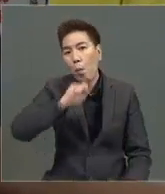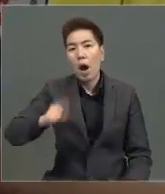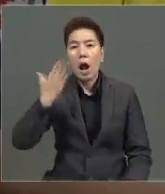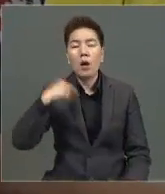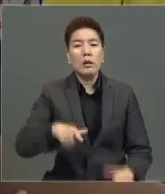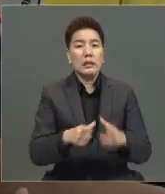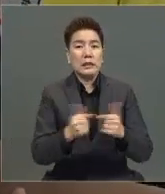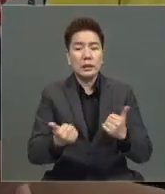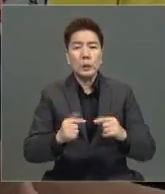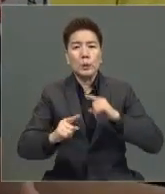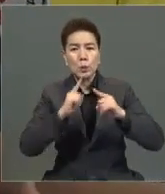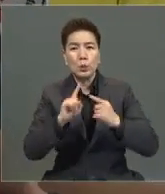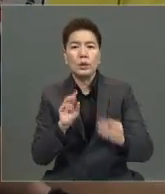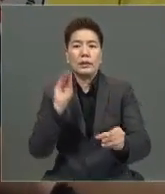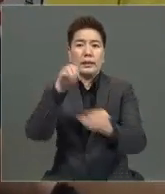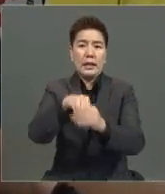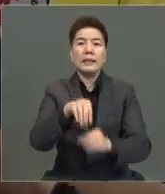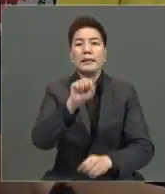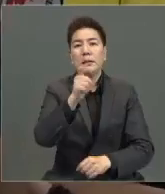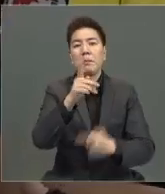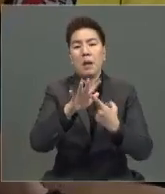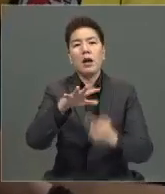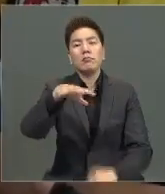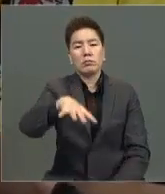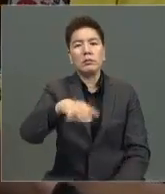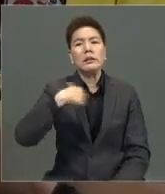เรื่องนี้ไปพูดคุยกันในสภานั้น